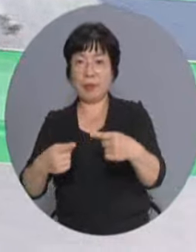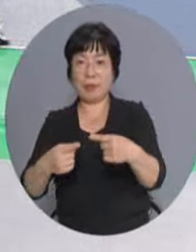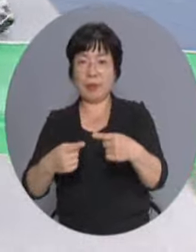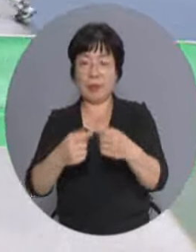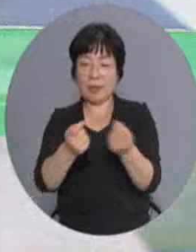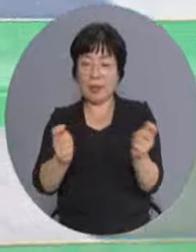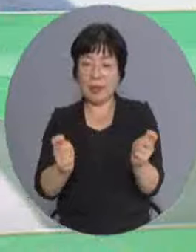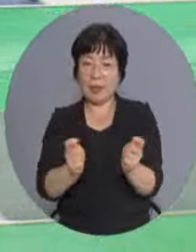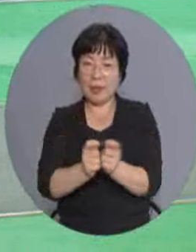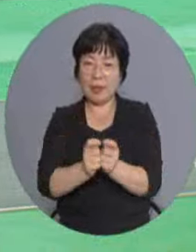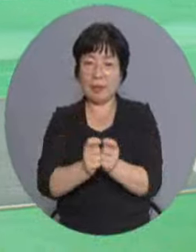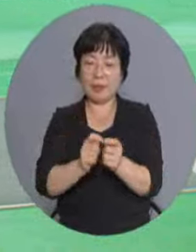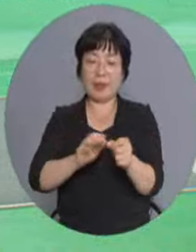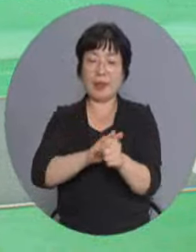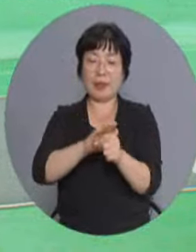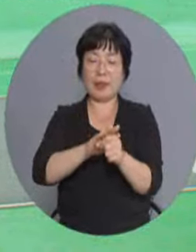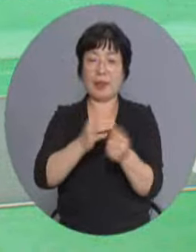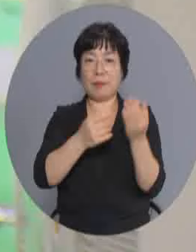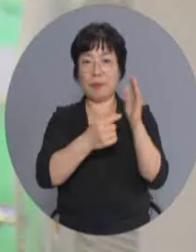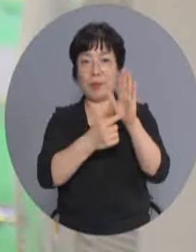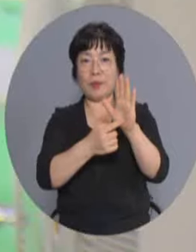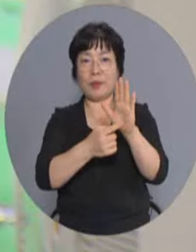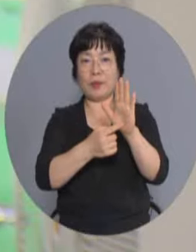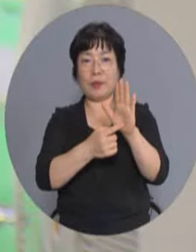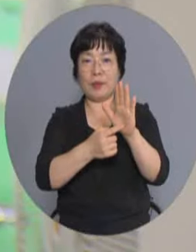대표팀 선수들을 향한 애정을 나타냈습니다.